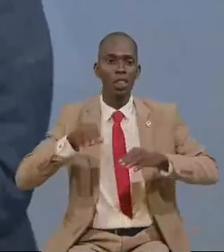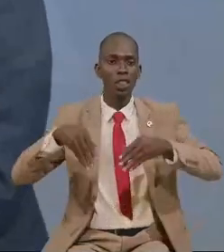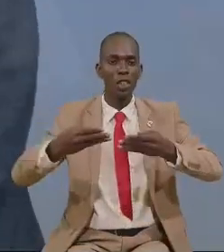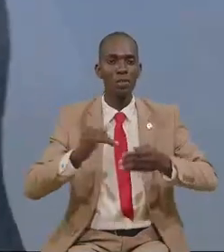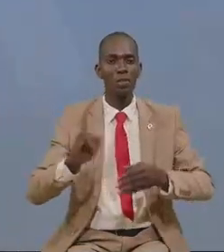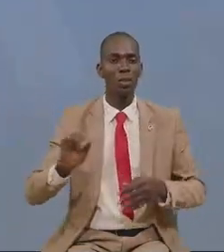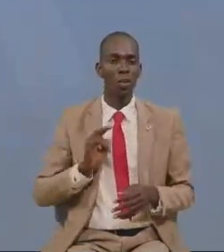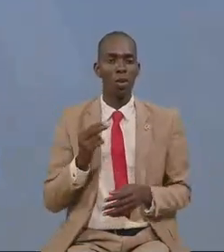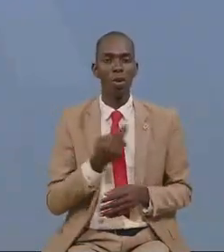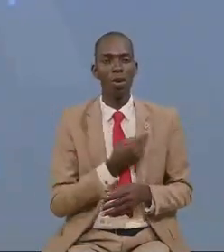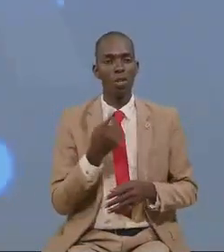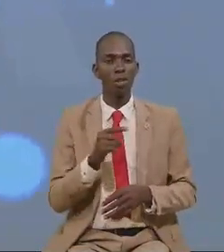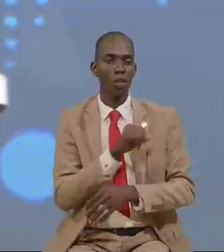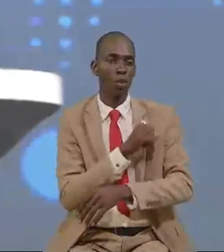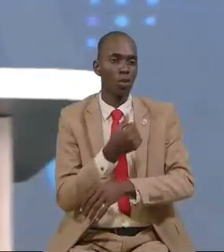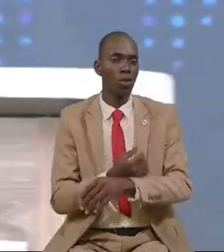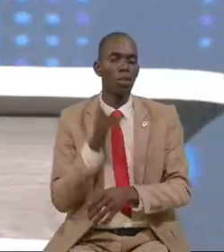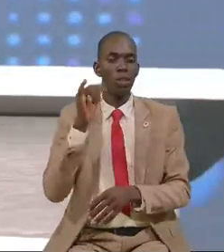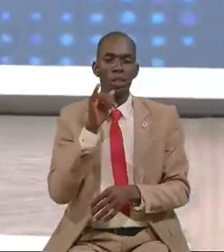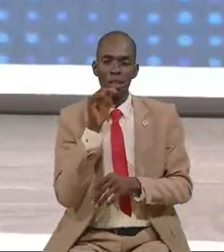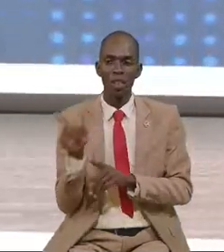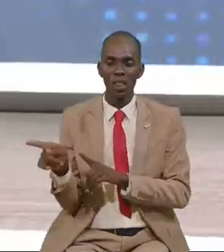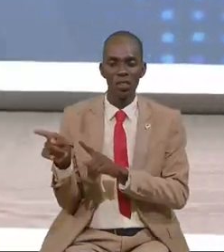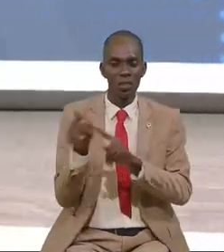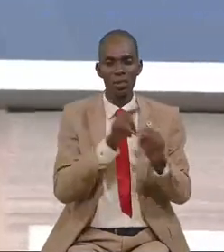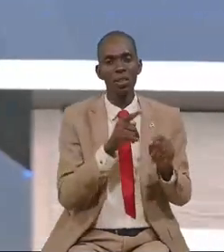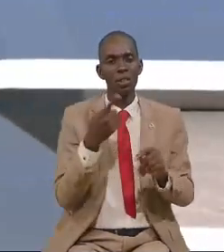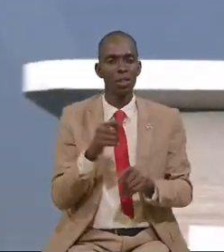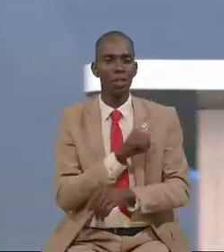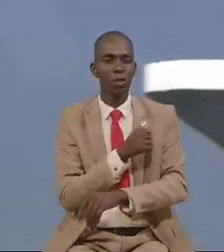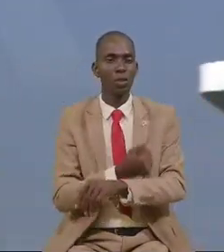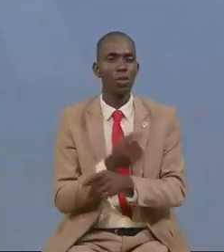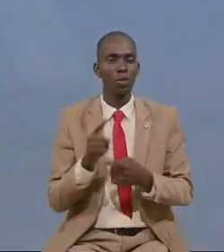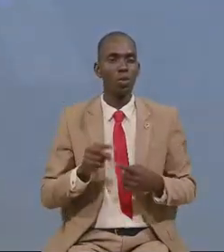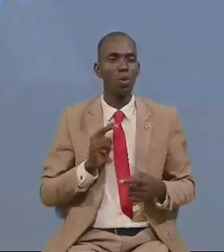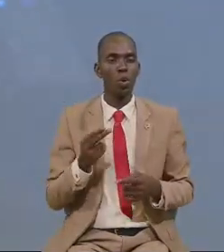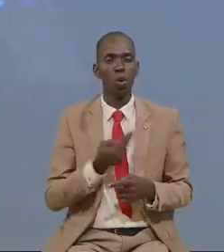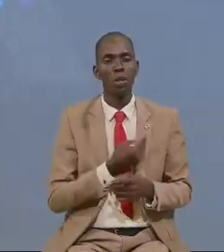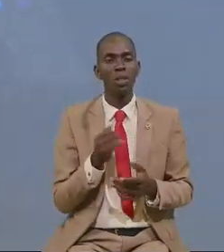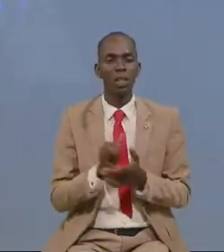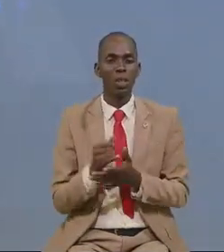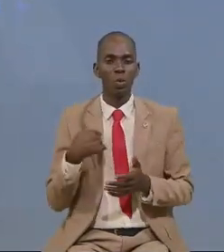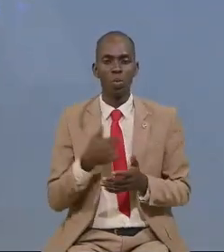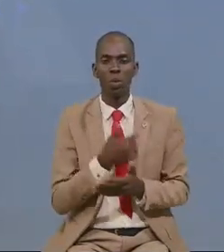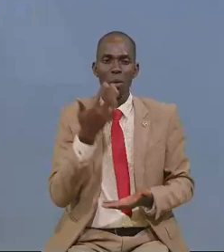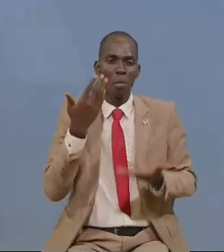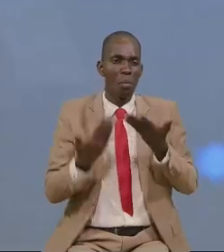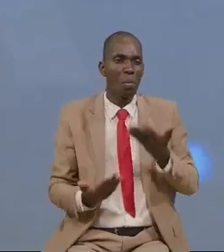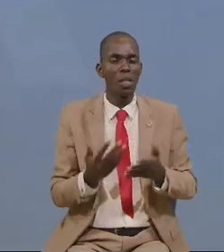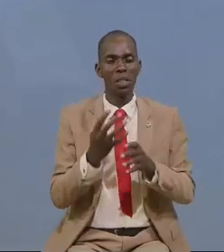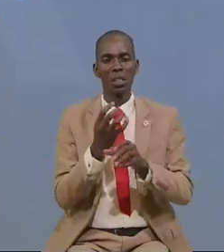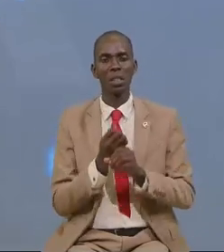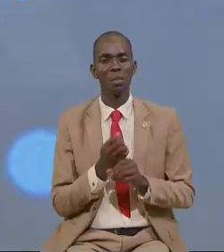l'autorité. Et il nous transfère l'autorité pour que nous puissions vivre la vie